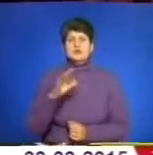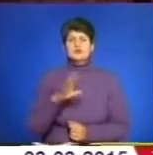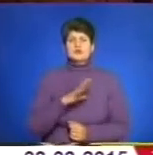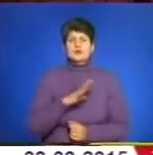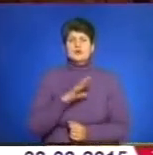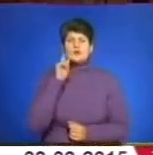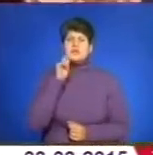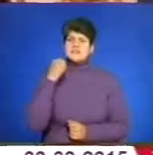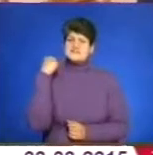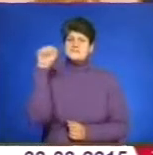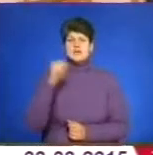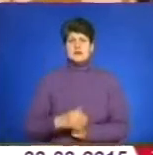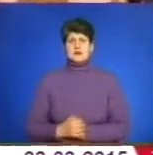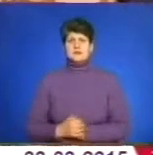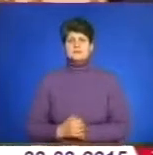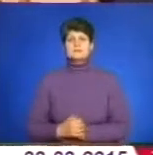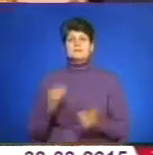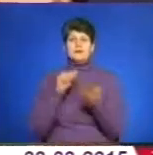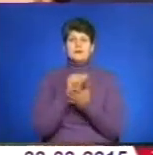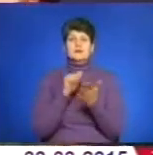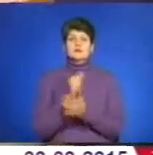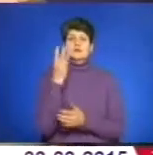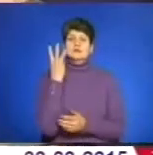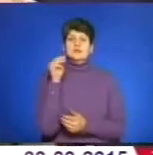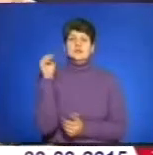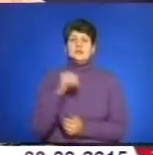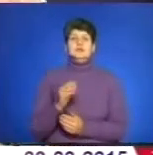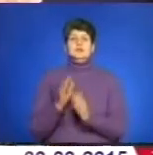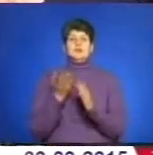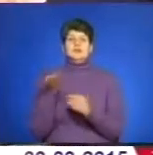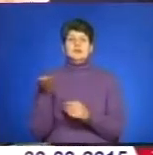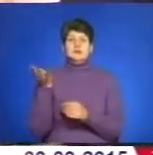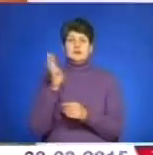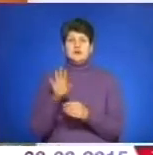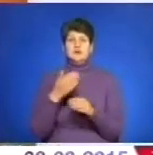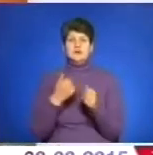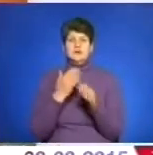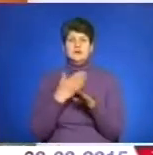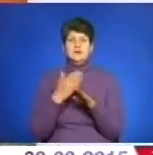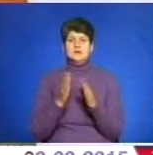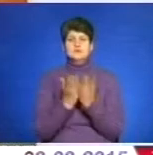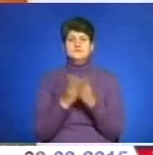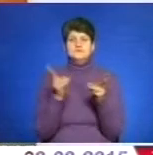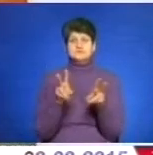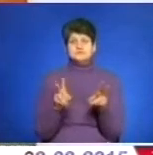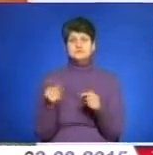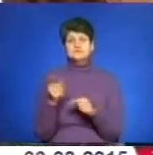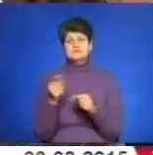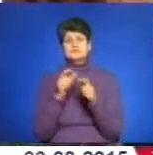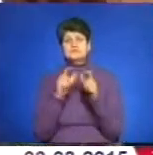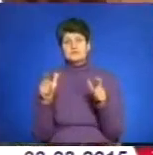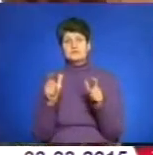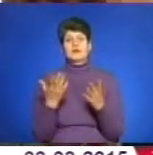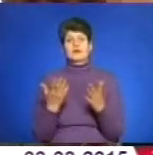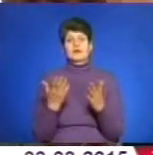українці виграли. Надрукували 3000 примірників. Частину книжок залишать у тернопільських бібліотеках і школах. Декілька